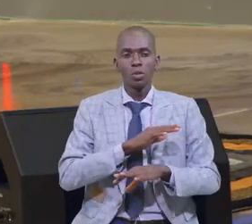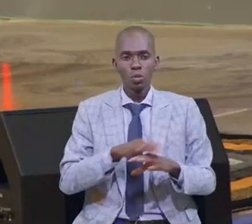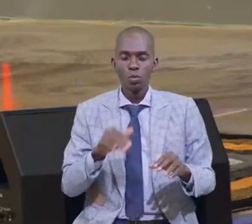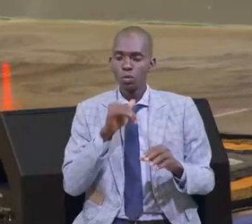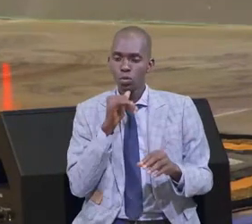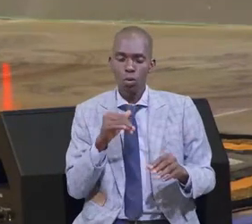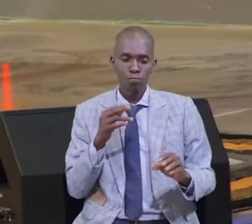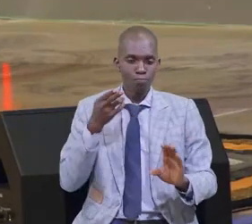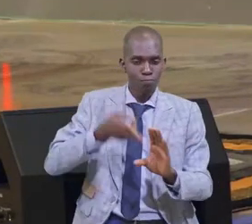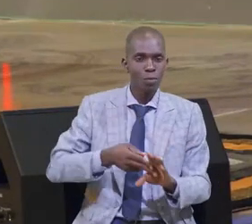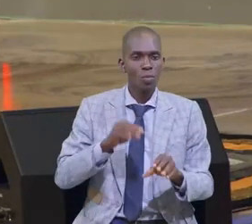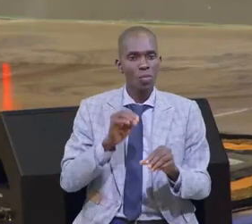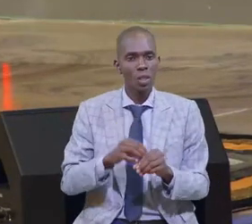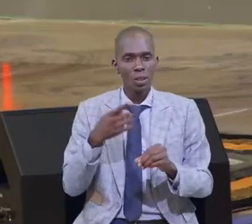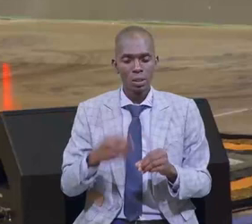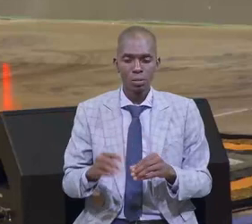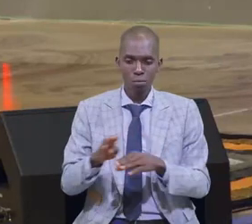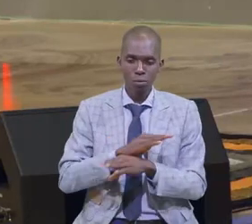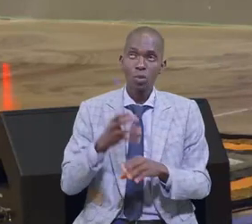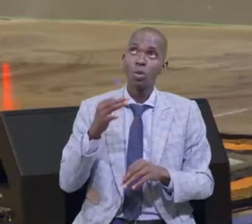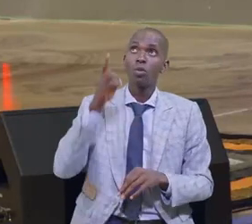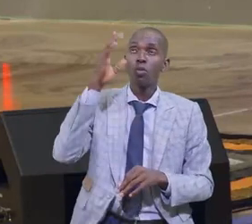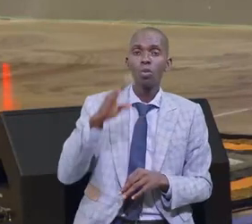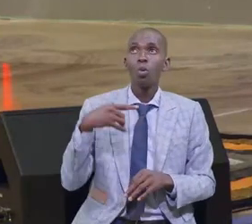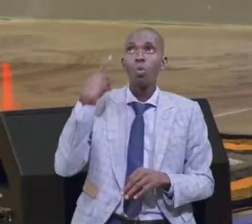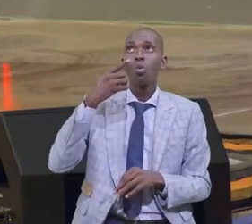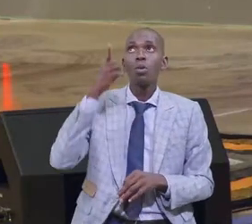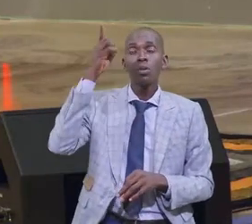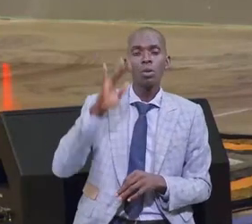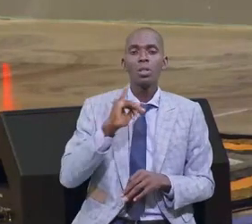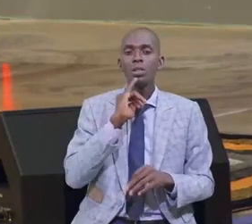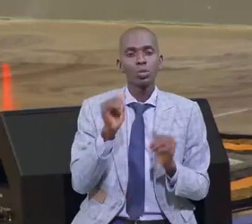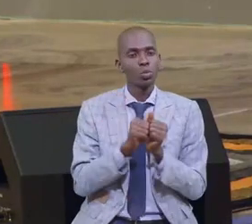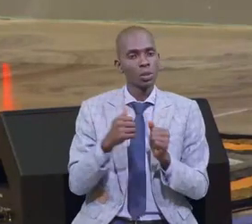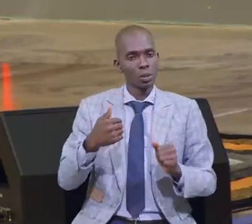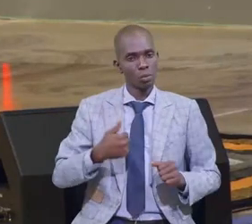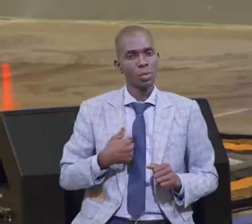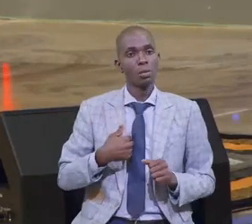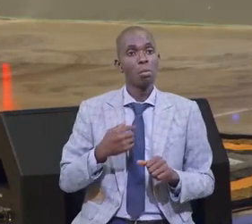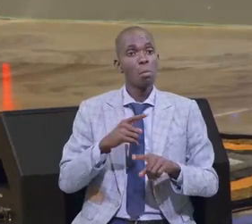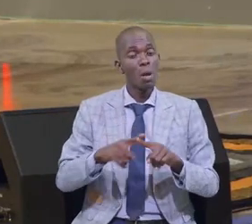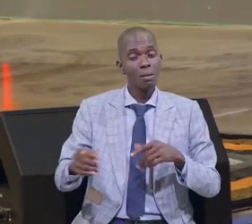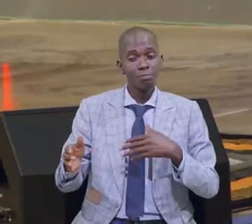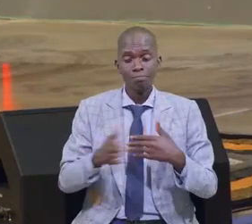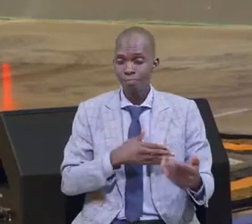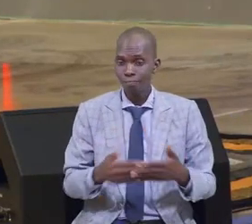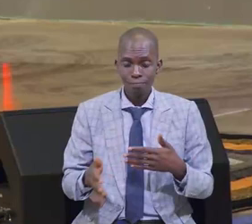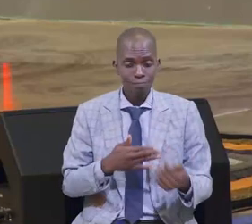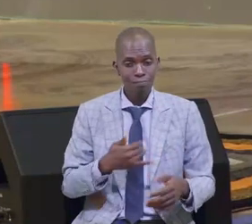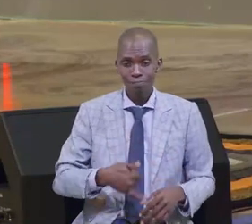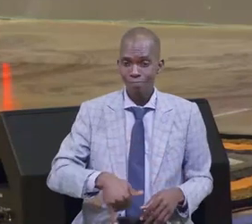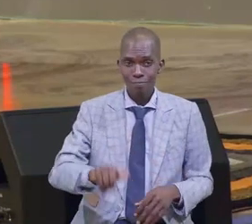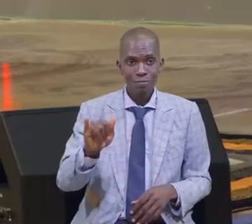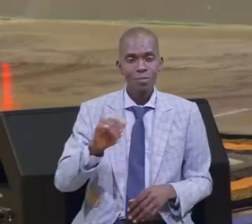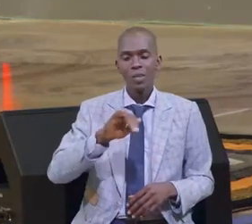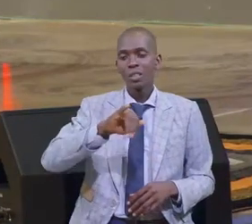qui est avec moi, de peur qu'il ne te détruise. » Mais Josias ne